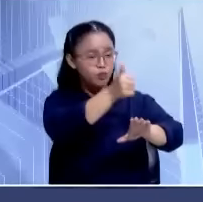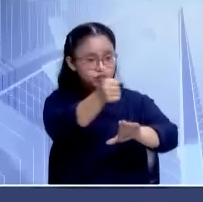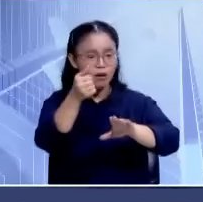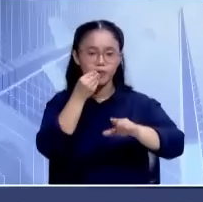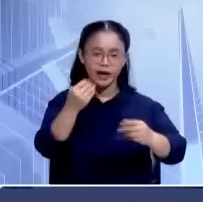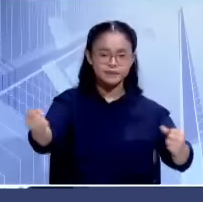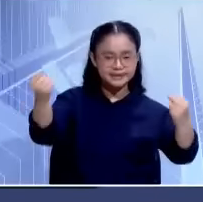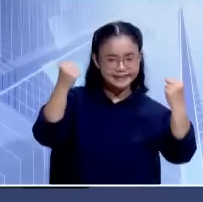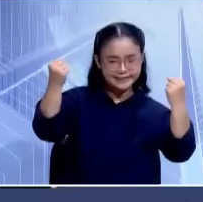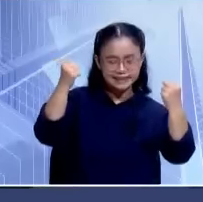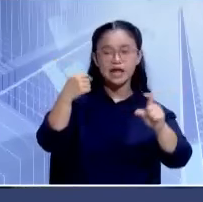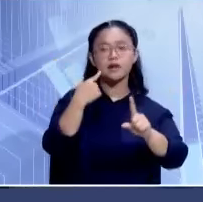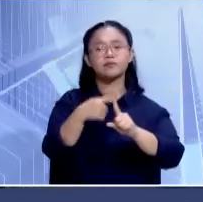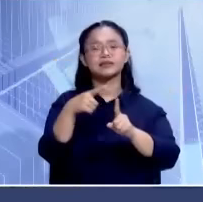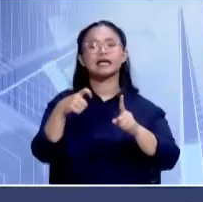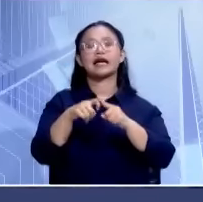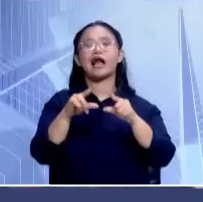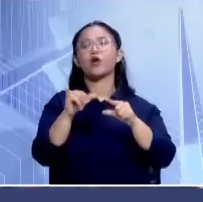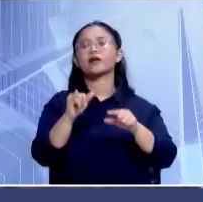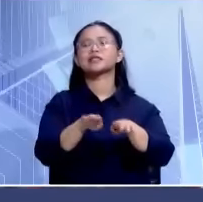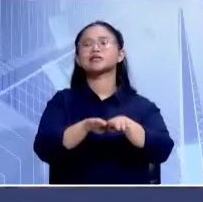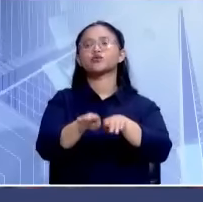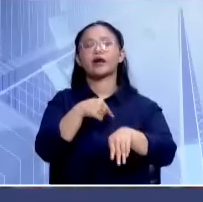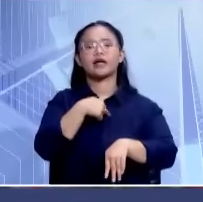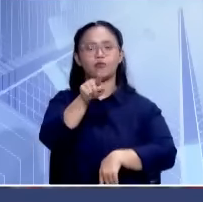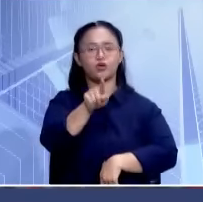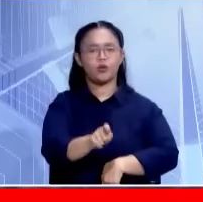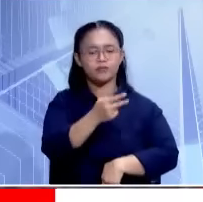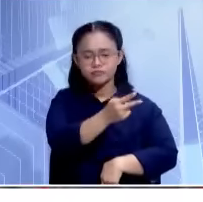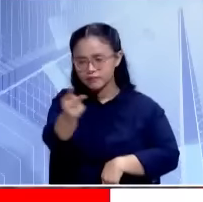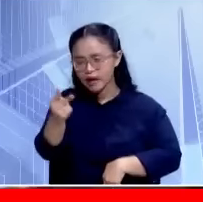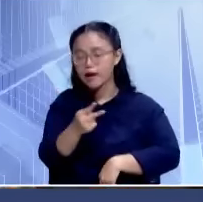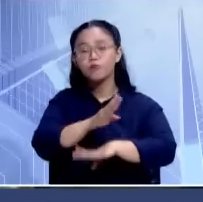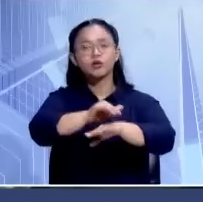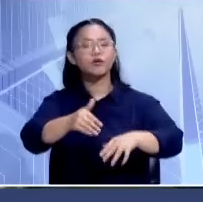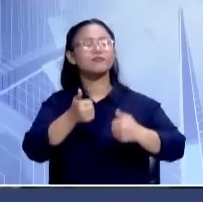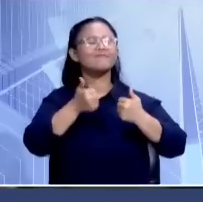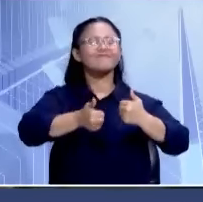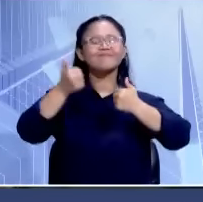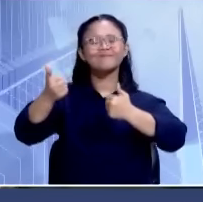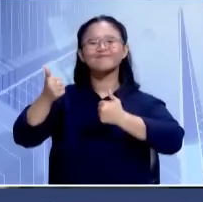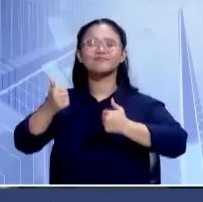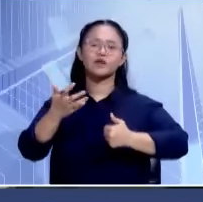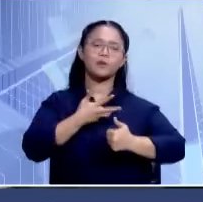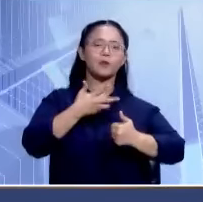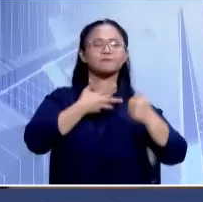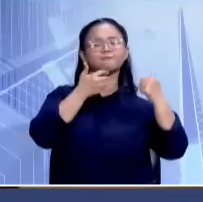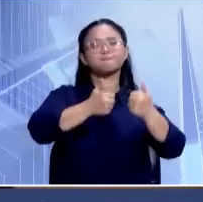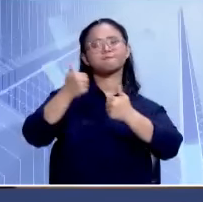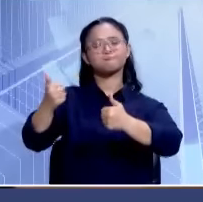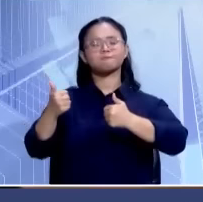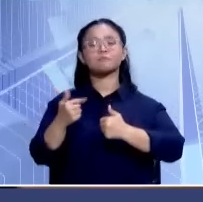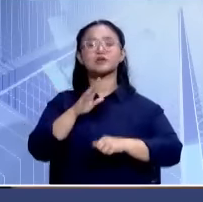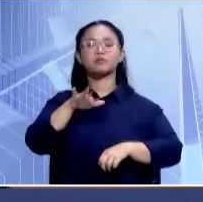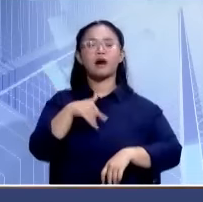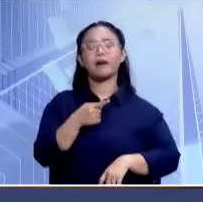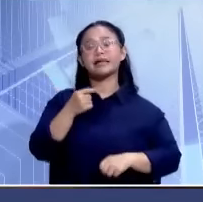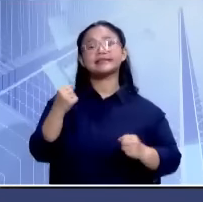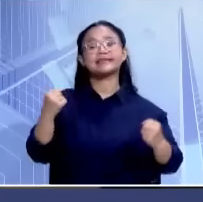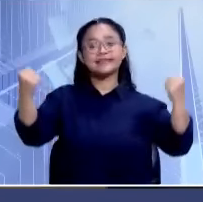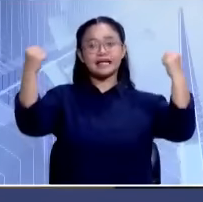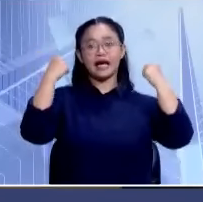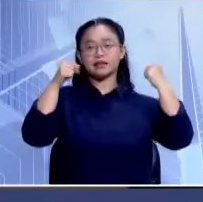makanan bergizi dengan kalori yang dibutuhkan. Para siswa pun antusias dengan uji coba program makan bergizi gratis karena tak hanya